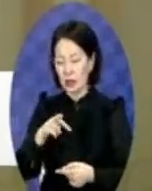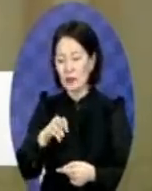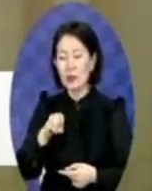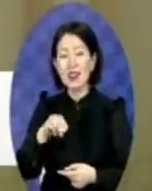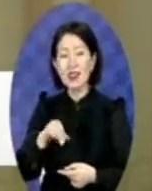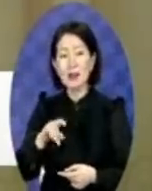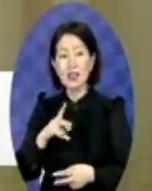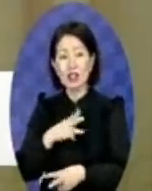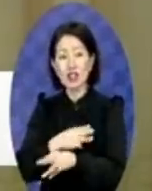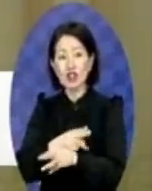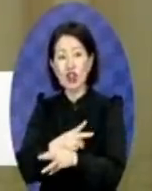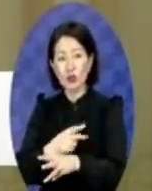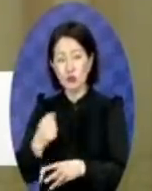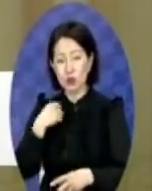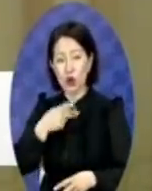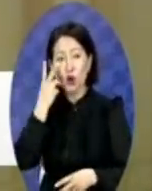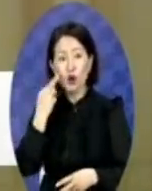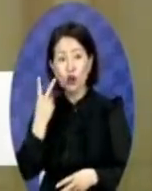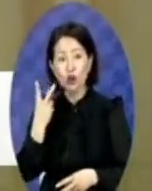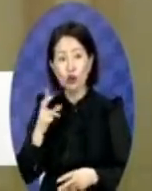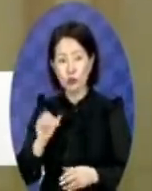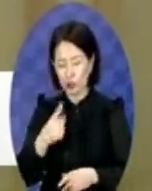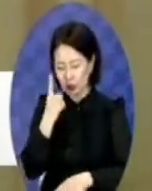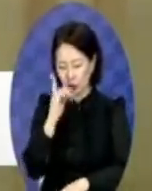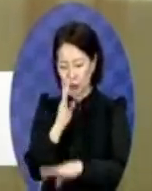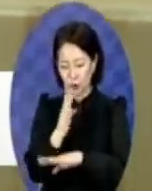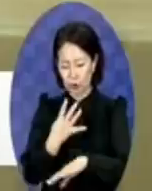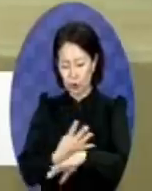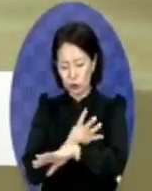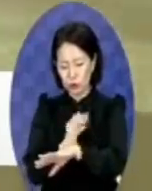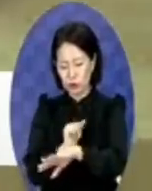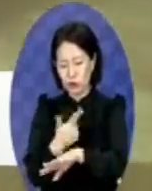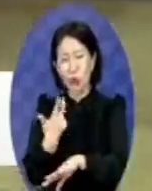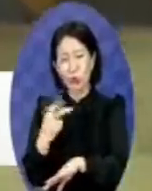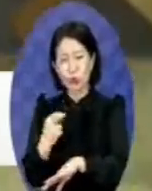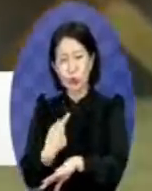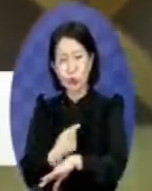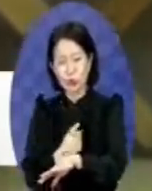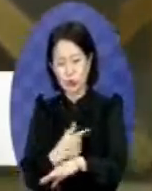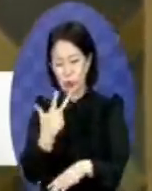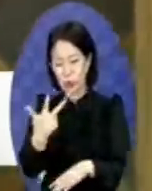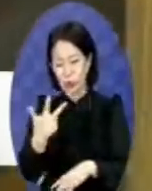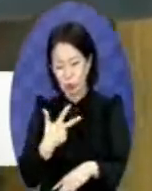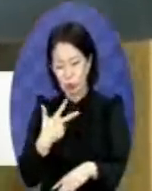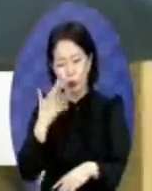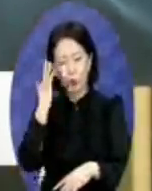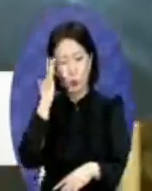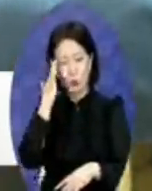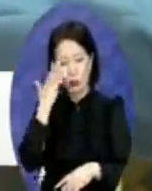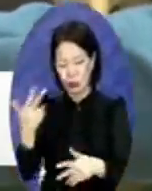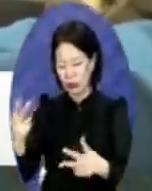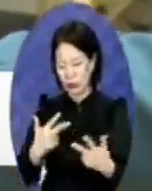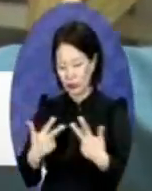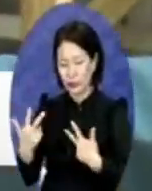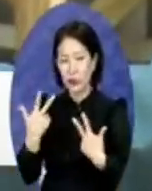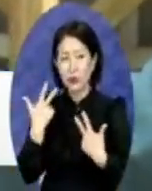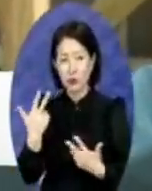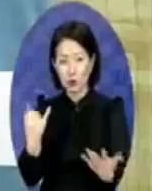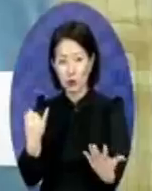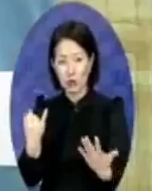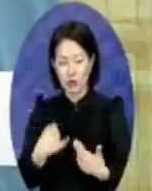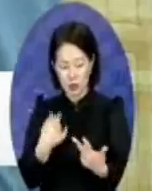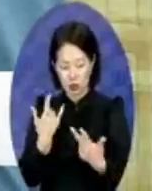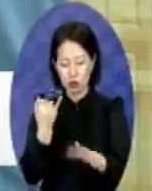Тэгээд математикийн төрөл нь 2 өдөр болдог. Тэгээд нэг өдөр 430 минут болно. Тэгээд 3-3 бодлого ирдэг. Тэгээд нийт 6 бодлого. Нэг бодлогонд 7